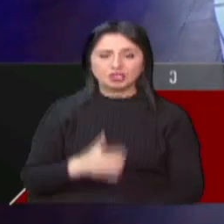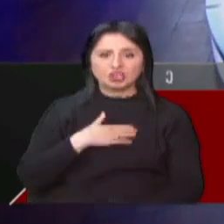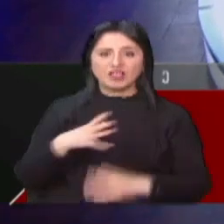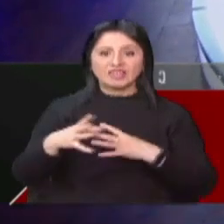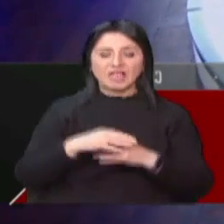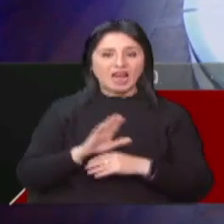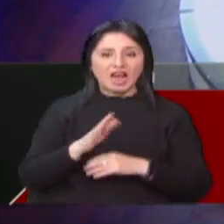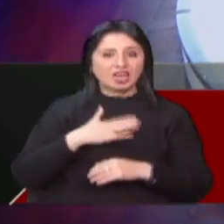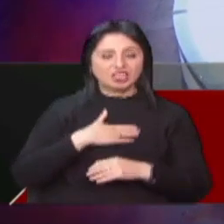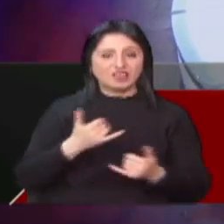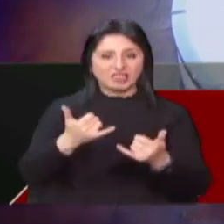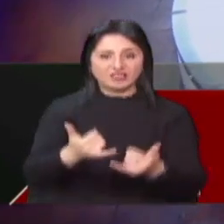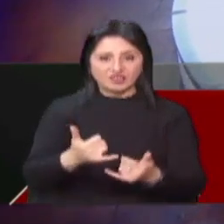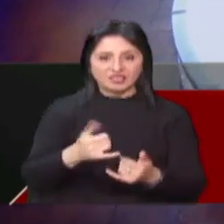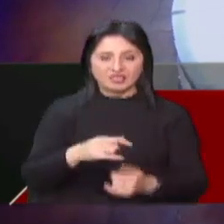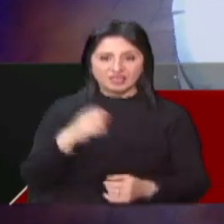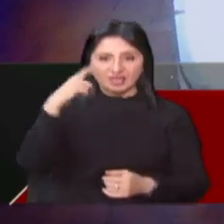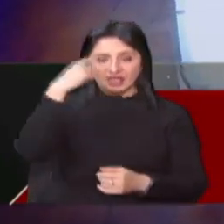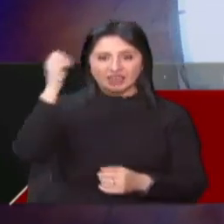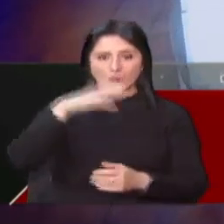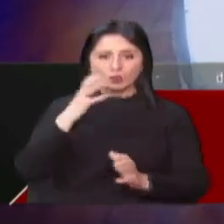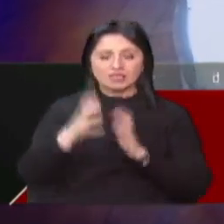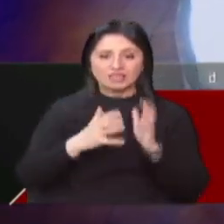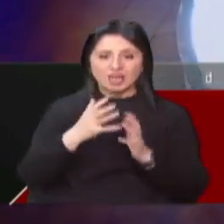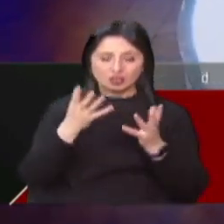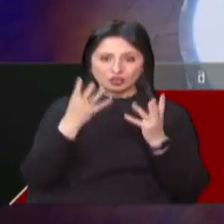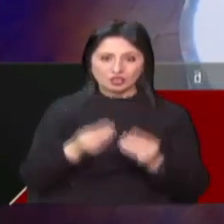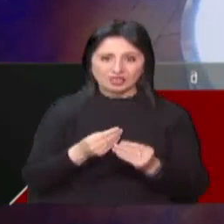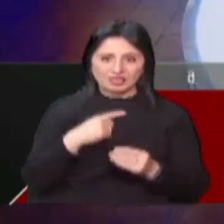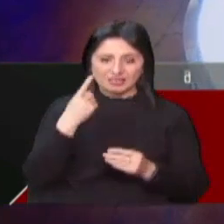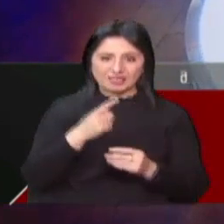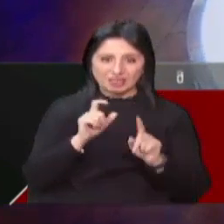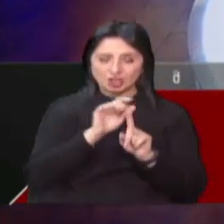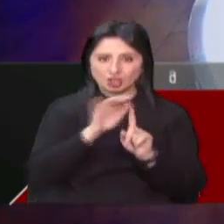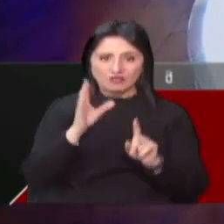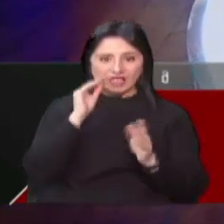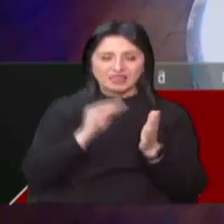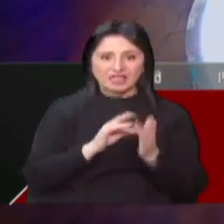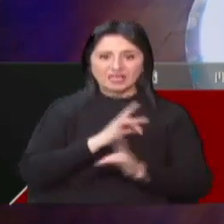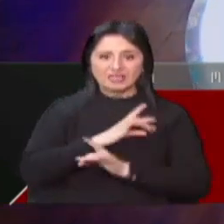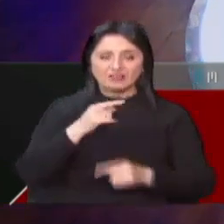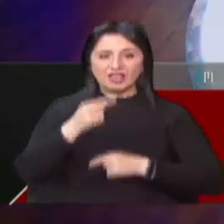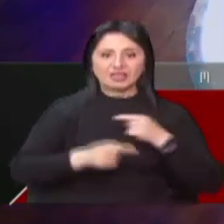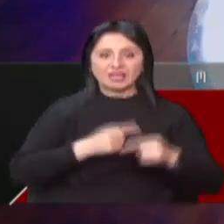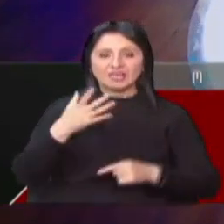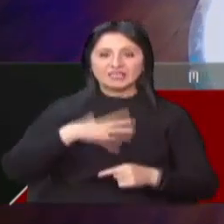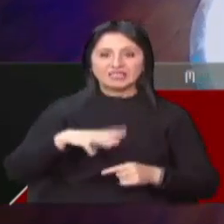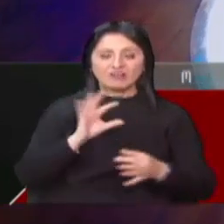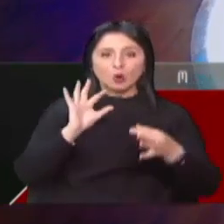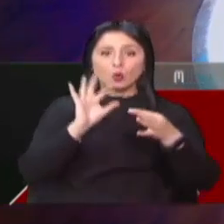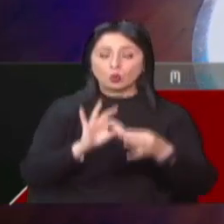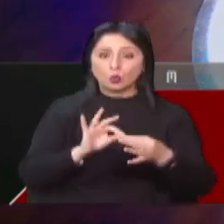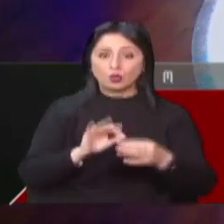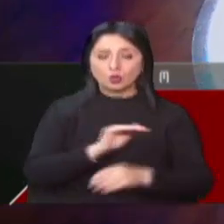ჩვენთან ერთად და არა ჩვენთვის ასეთია დაუნის სინდრომის საერთაშორისო დღის ლევანდელი სლოგანი თარიღის აღნიშვნას ტრადიციულად საქართველოს